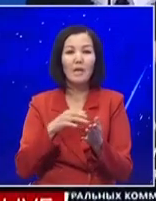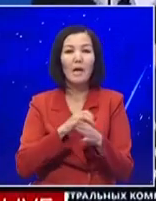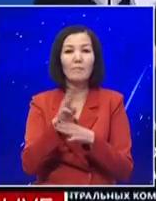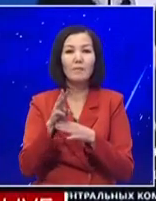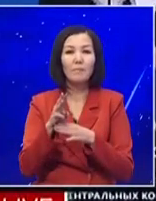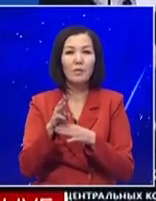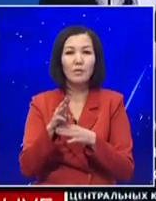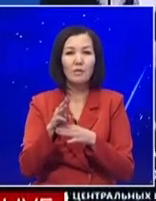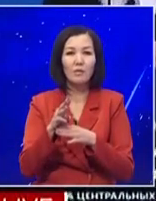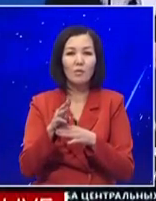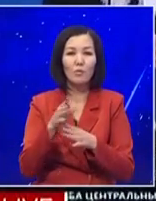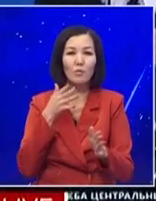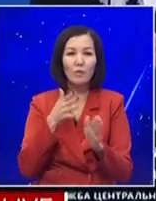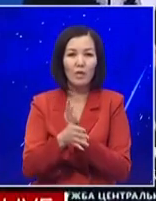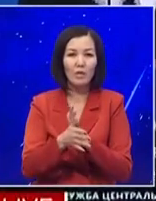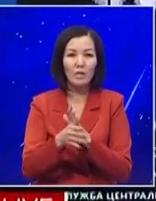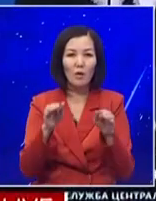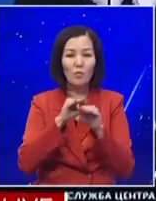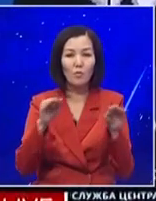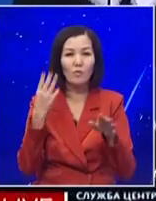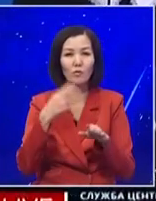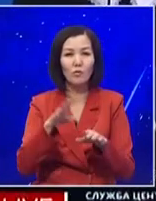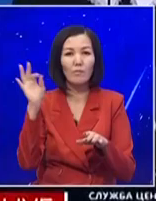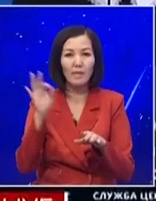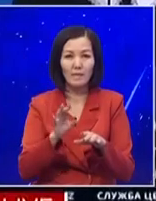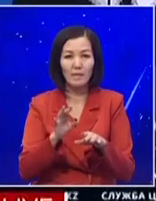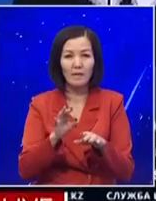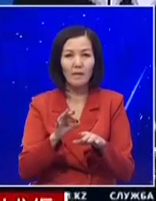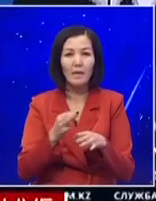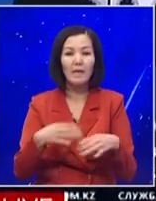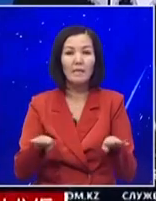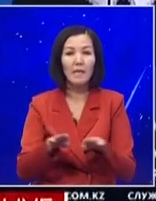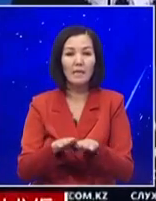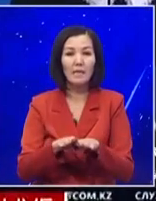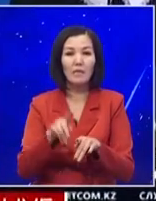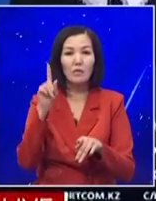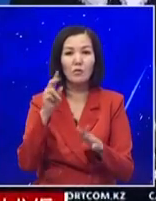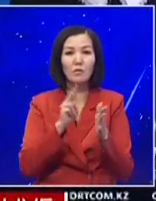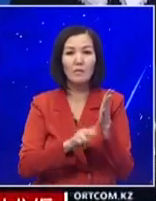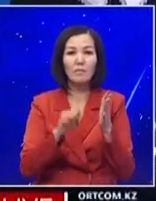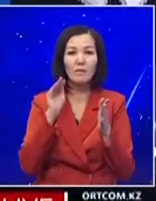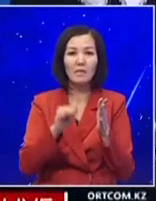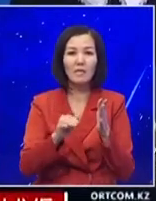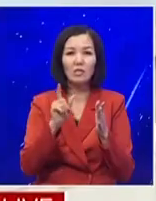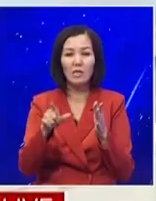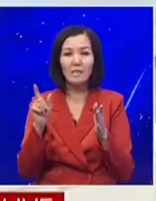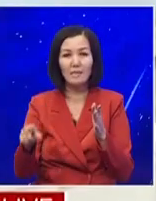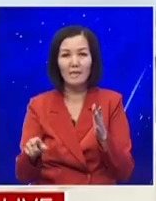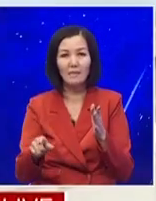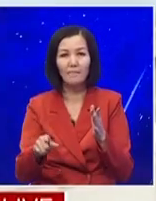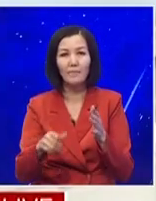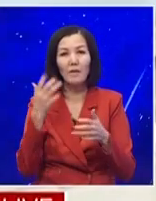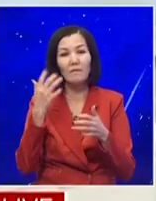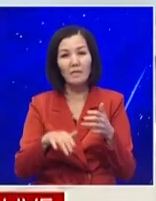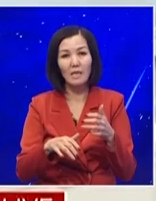обеспечивает замещение утраченного дохода на уровне 40%. Таких порядка 170 тысяч казахстанцев.